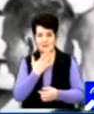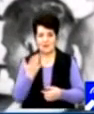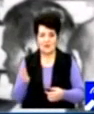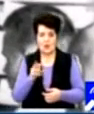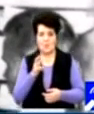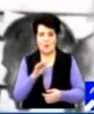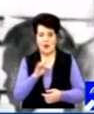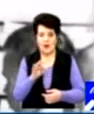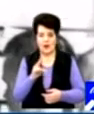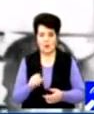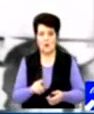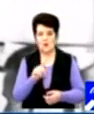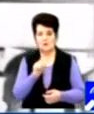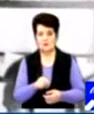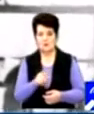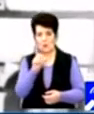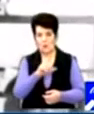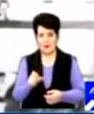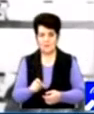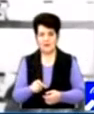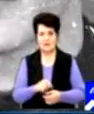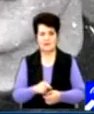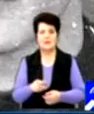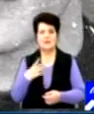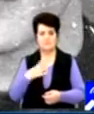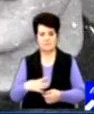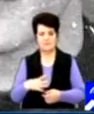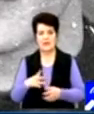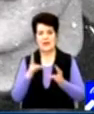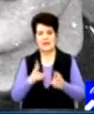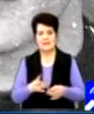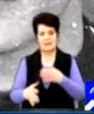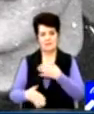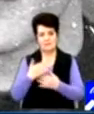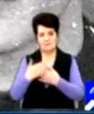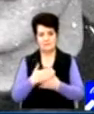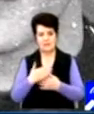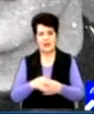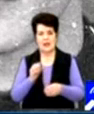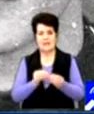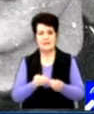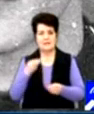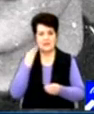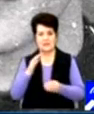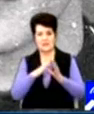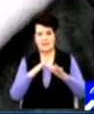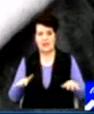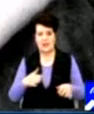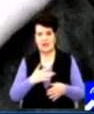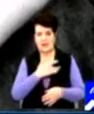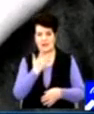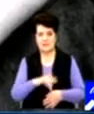Moraru și camarazii săi de luptă riscau pedeapsă capitală. Așa zisa judecată i-a condamnat însă la 10 ani de lagăr cu regim